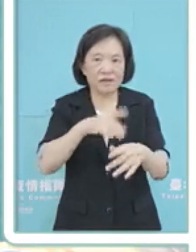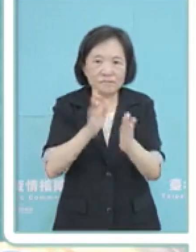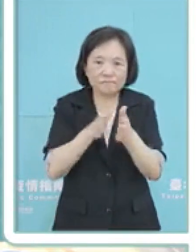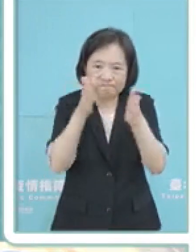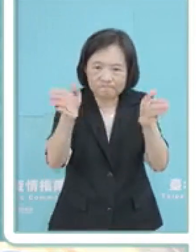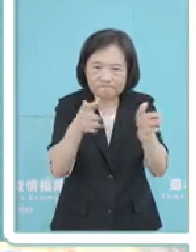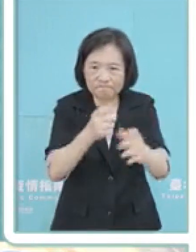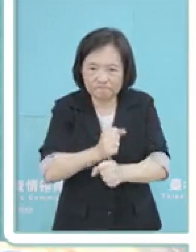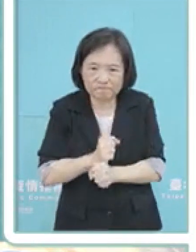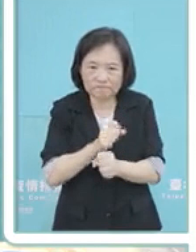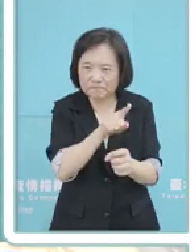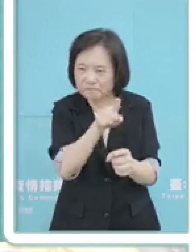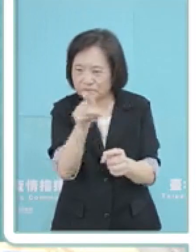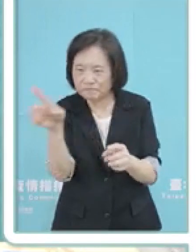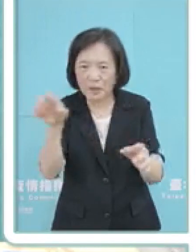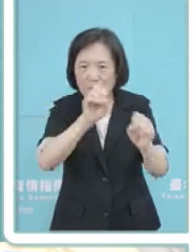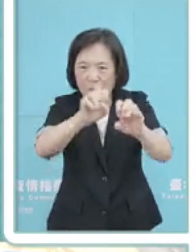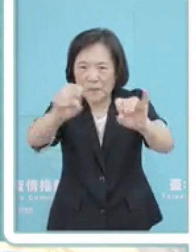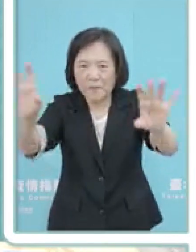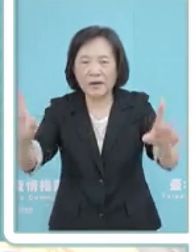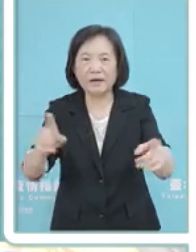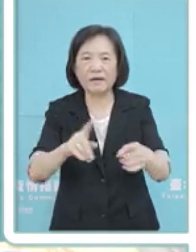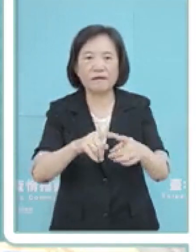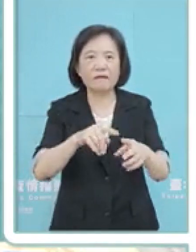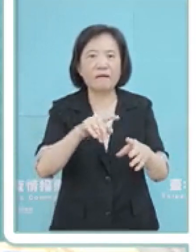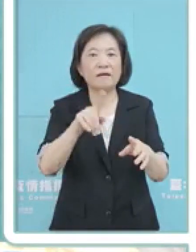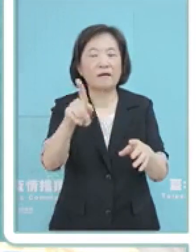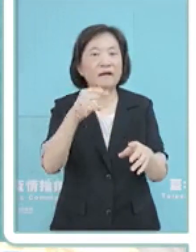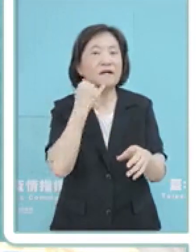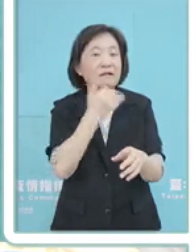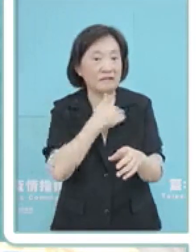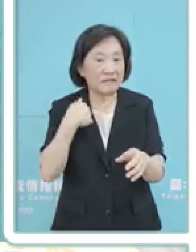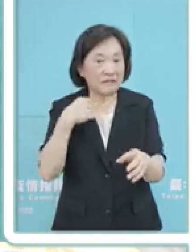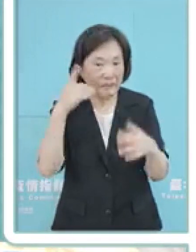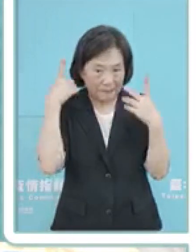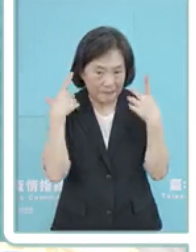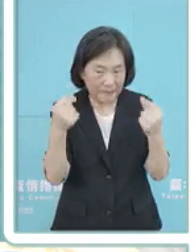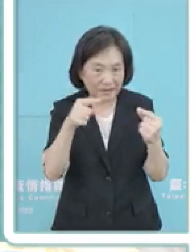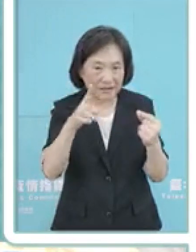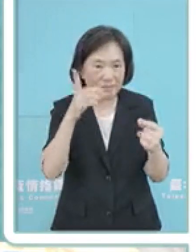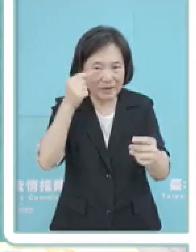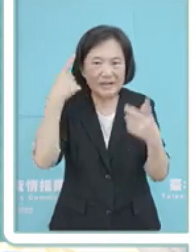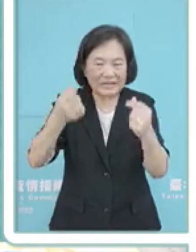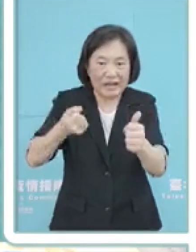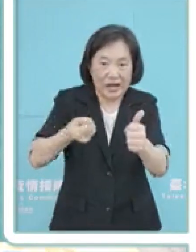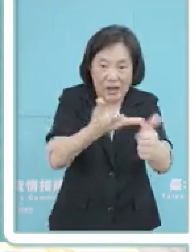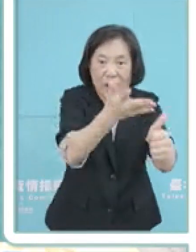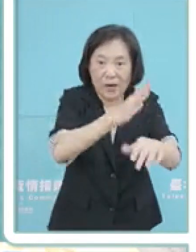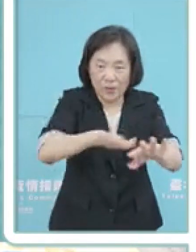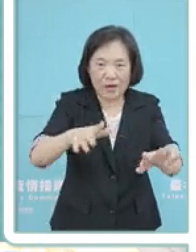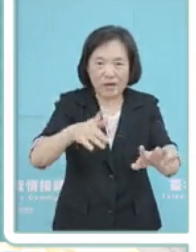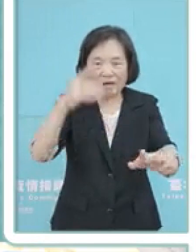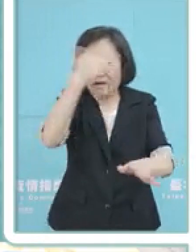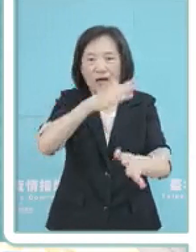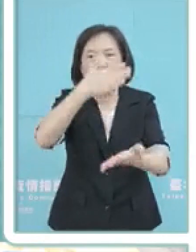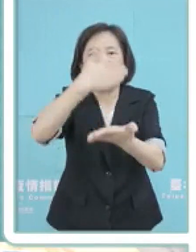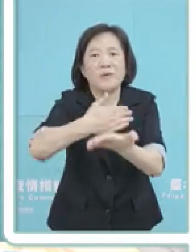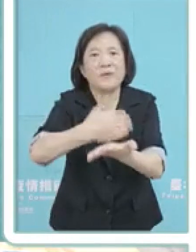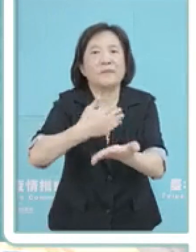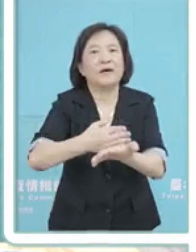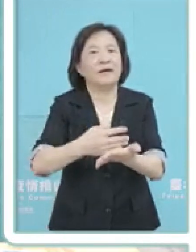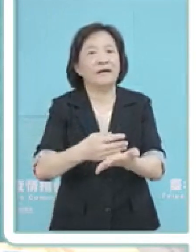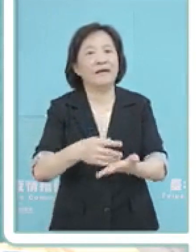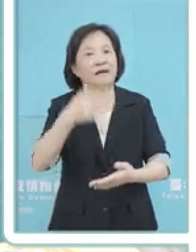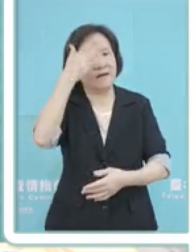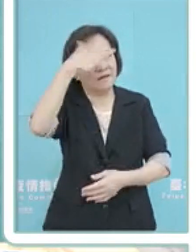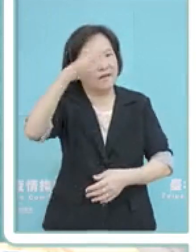意，多去通知。其实他就把一个可能的传递链，那个传染感，那个感染链就打